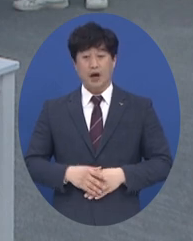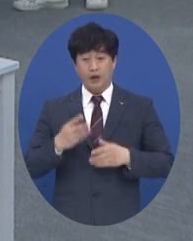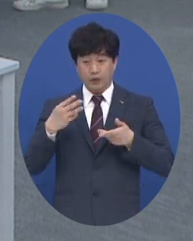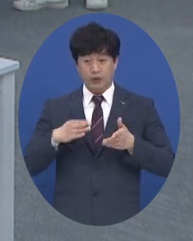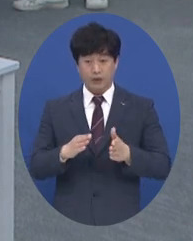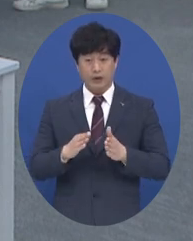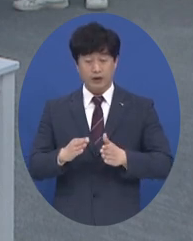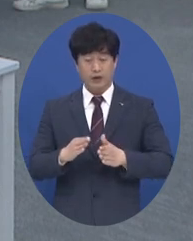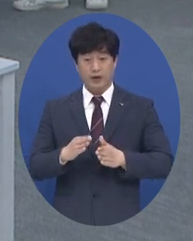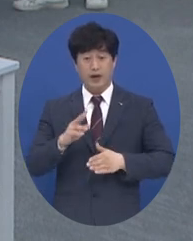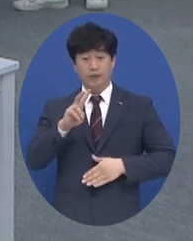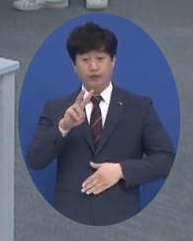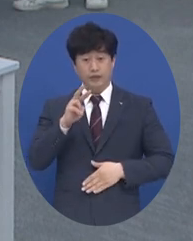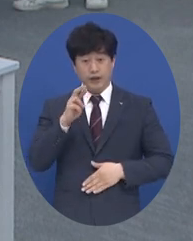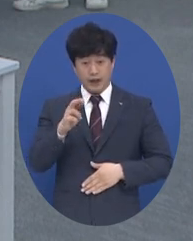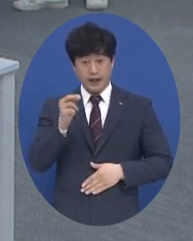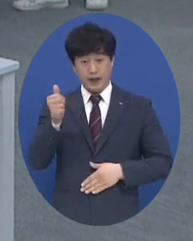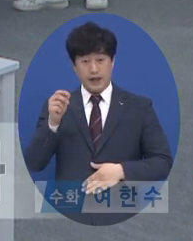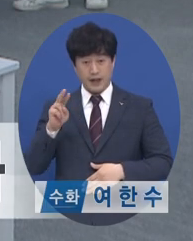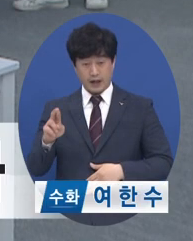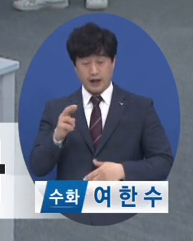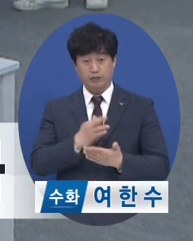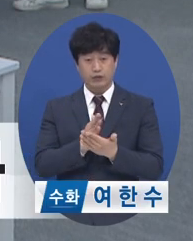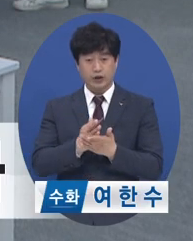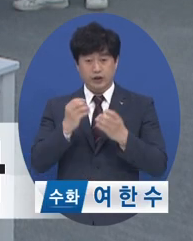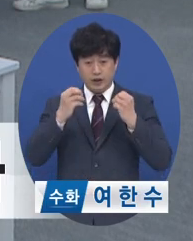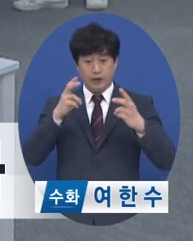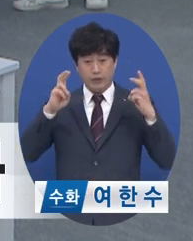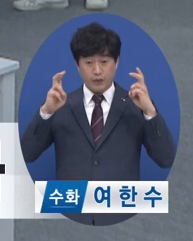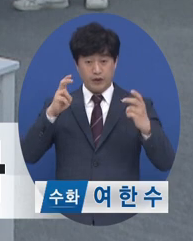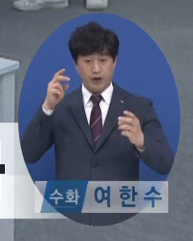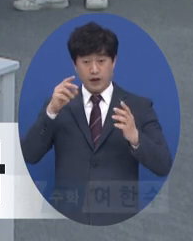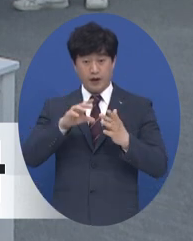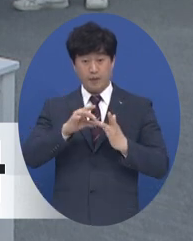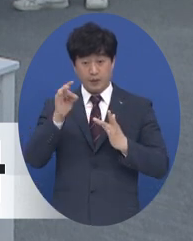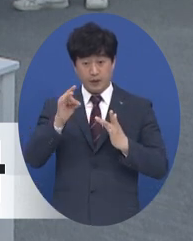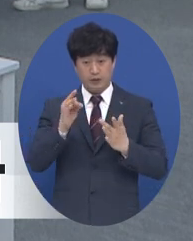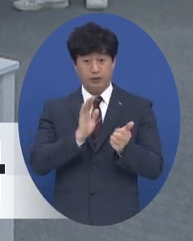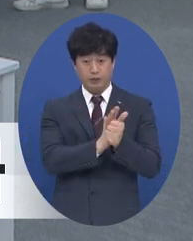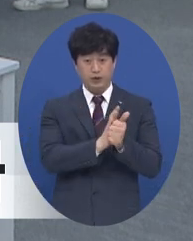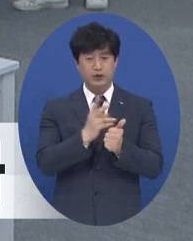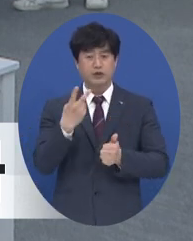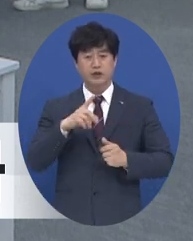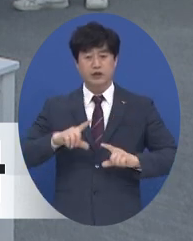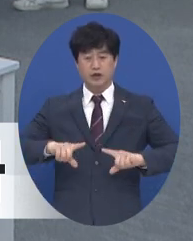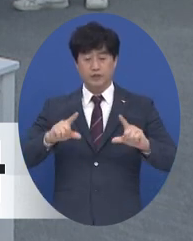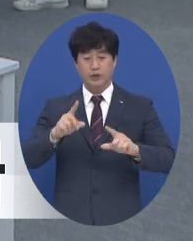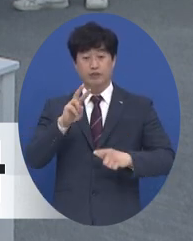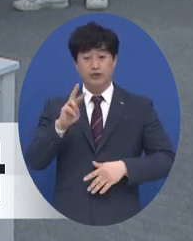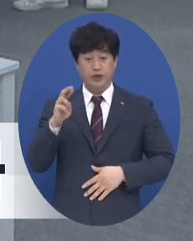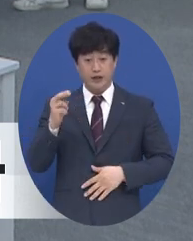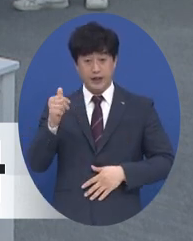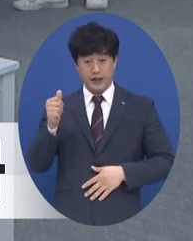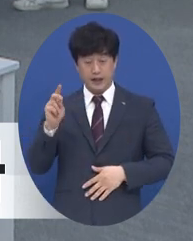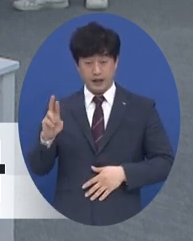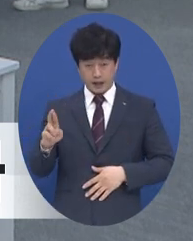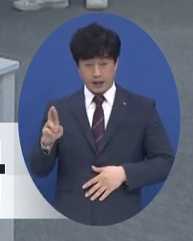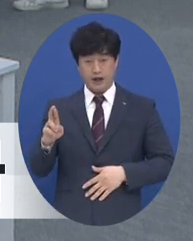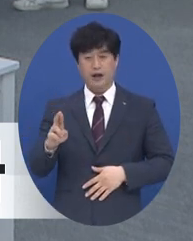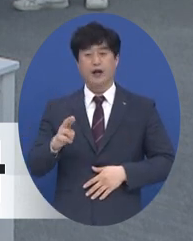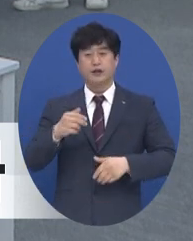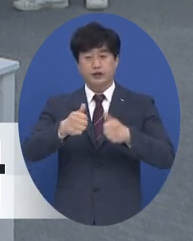경기도가 가상현실과 증강현실 분야 신생 유방 기업을 발굴해 지원하는 2021 경기 부위 rar 오디션을